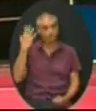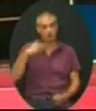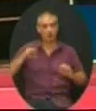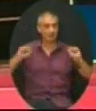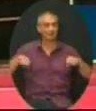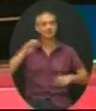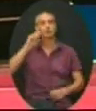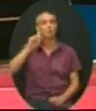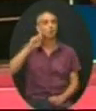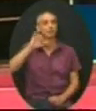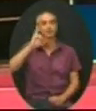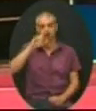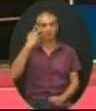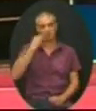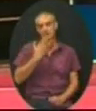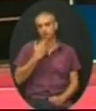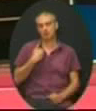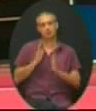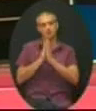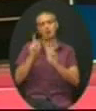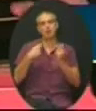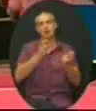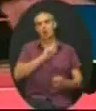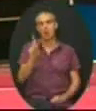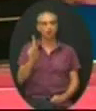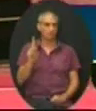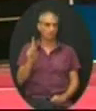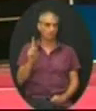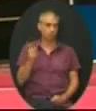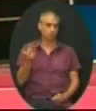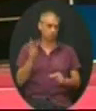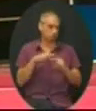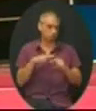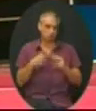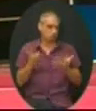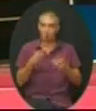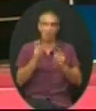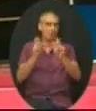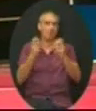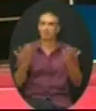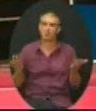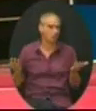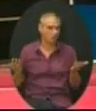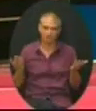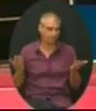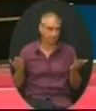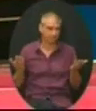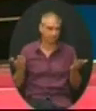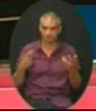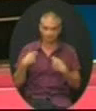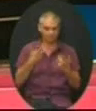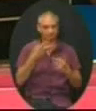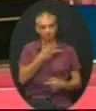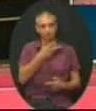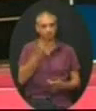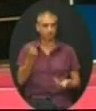מורסי נשיא, זה היה עניין ישראלי לא למכור להם. מעבר לזה, אני לא חושב שהוא יכול למנוע מהם למכור